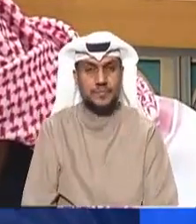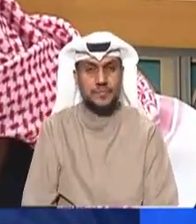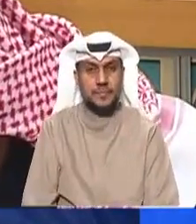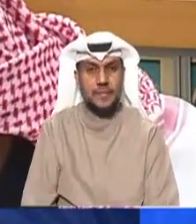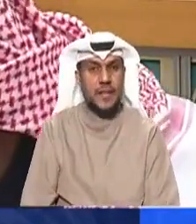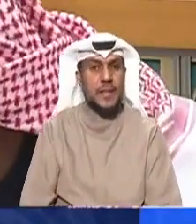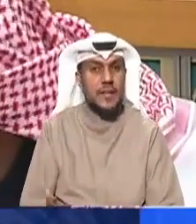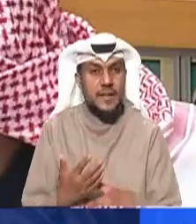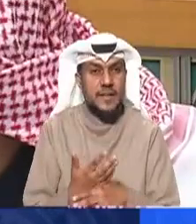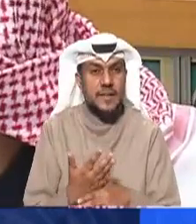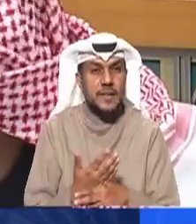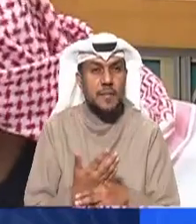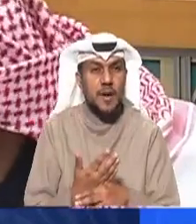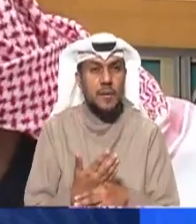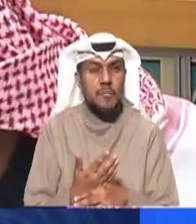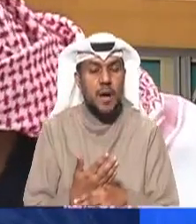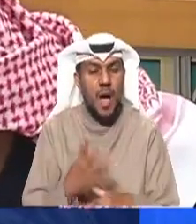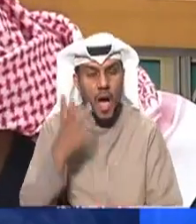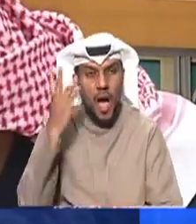لعرض